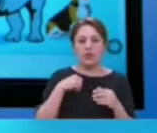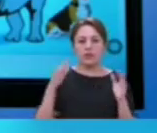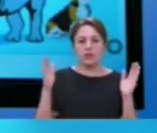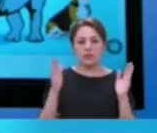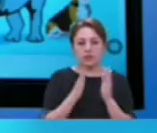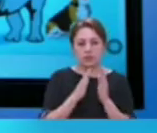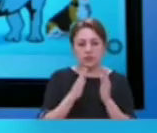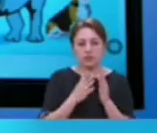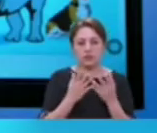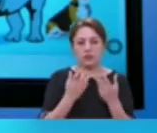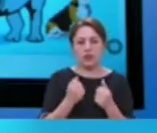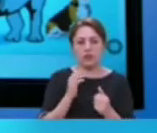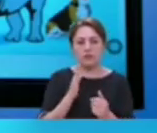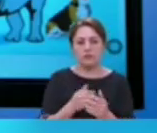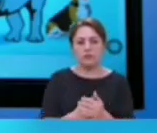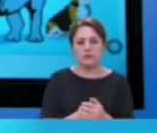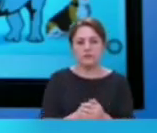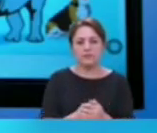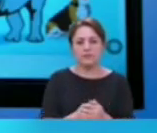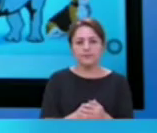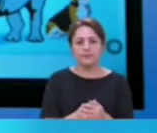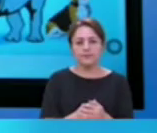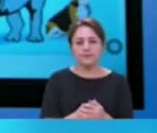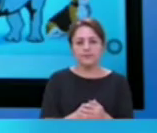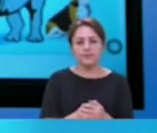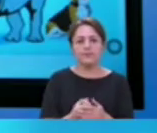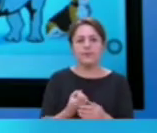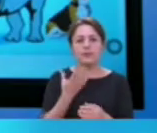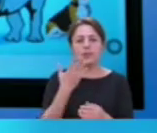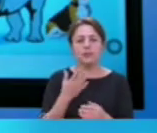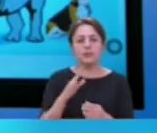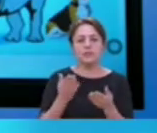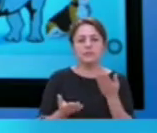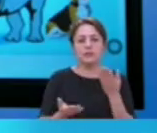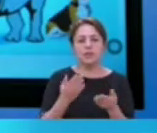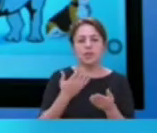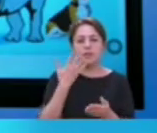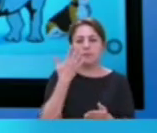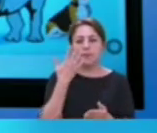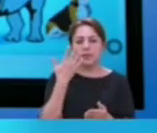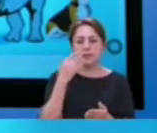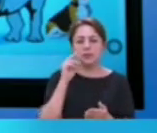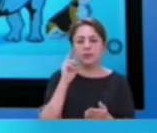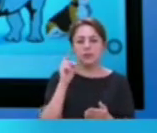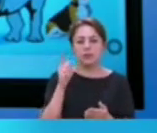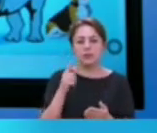eng kichkinasini olamiz. Xo'sh, necha ekan? 5